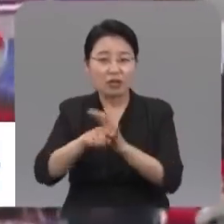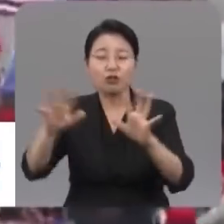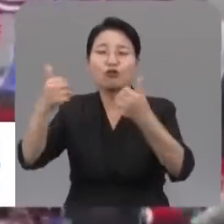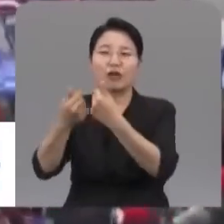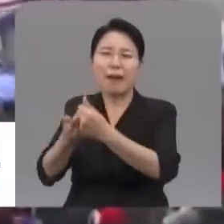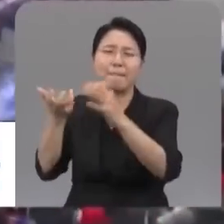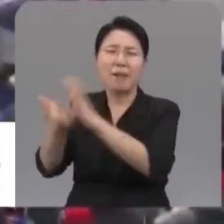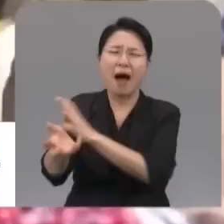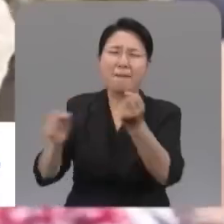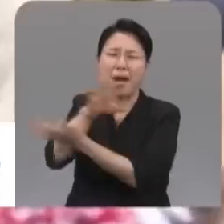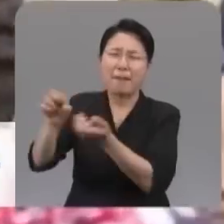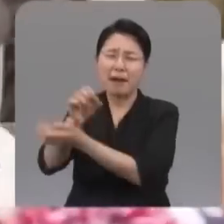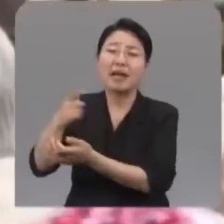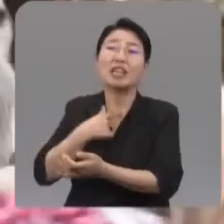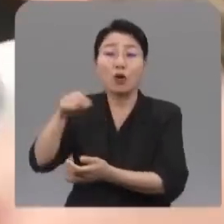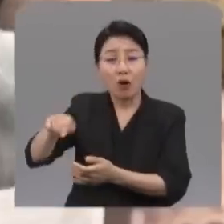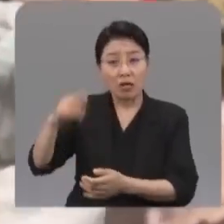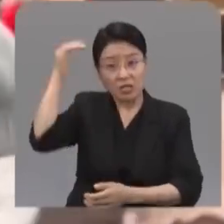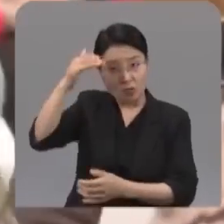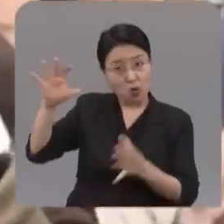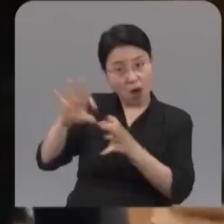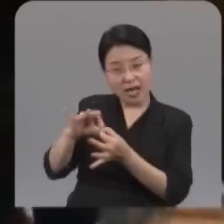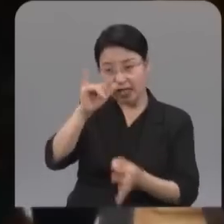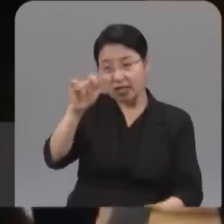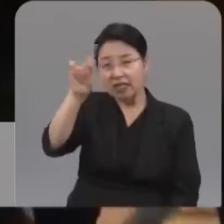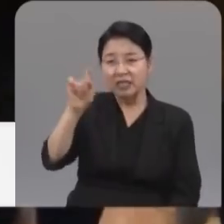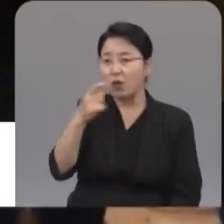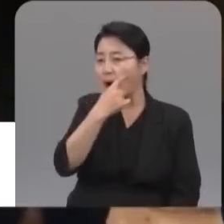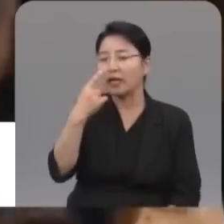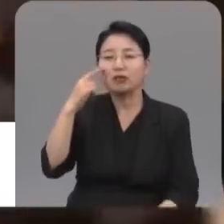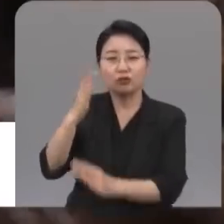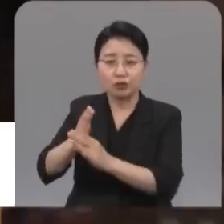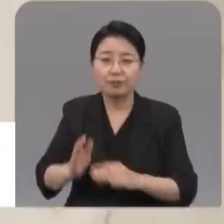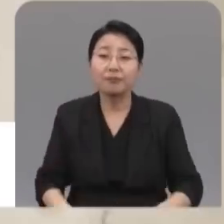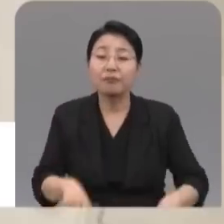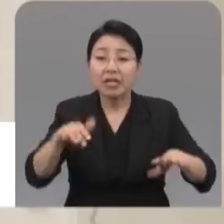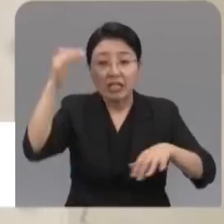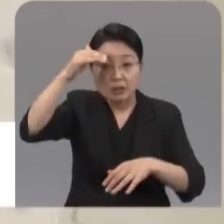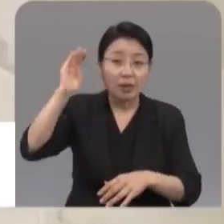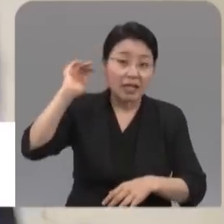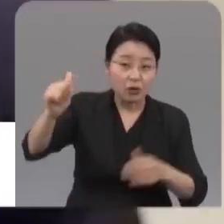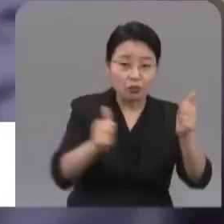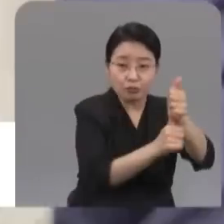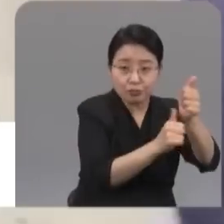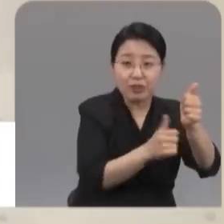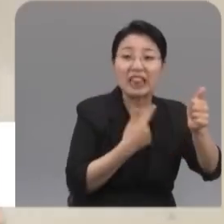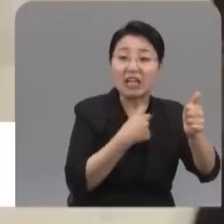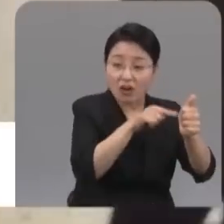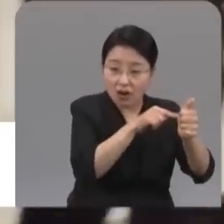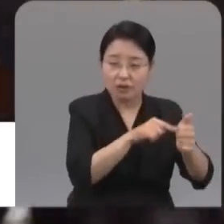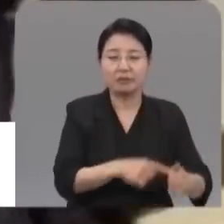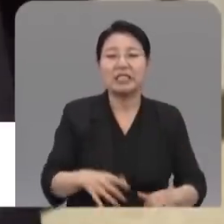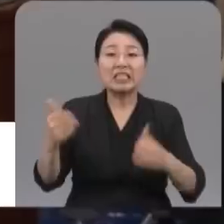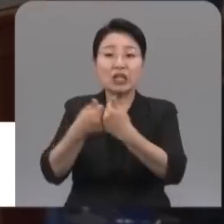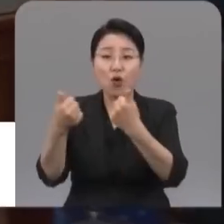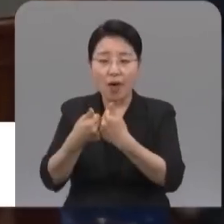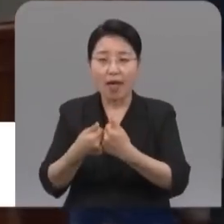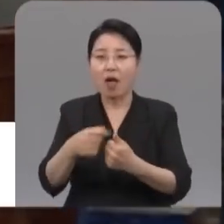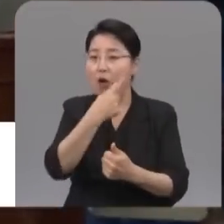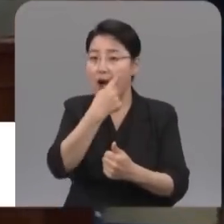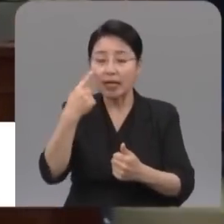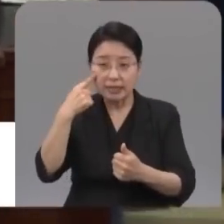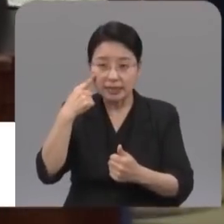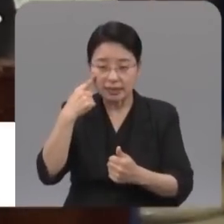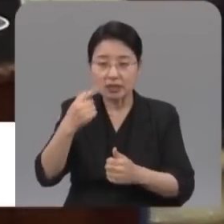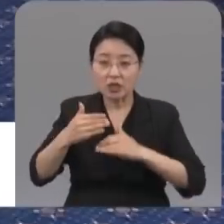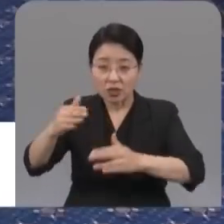트럼프가 개입했었는지가 최대 관건이었는데요. 마이크 펜스 전 부통령은 트럼프 대통령이 당시 의회 인준 절차를 진행하던